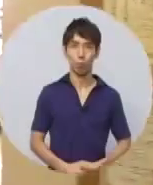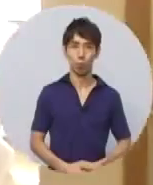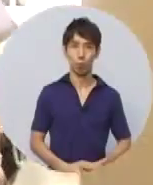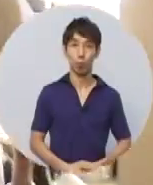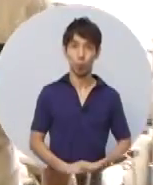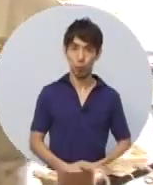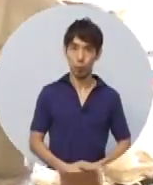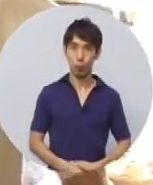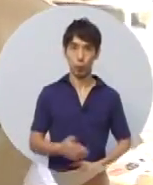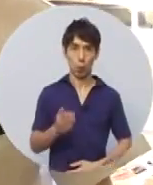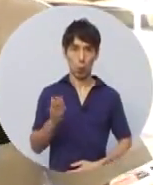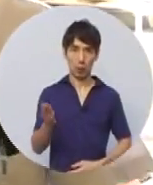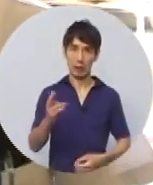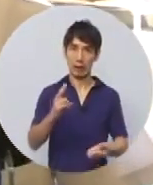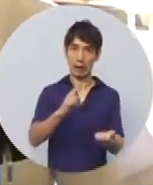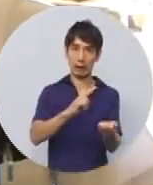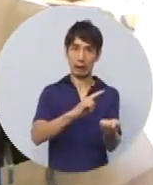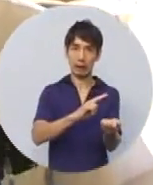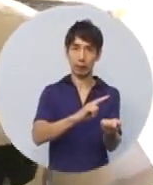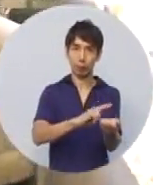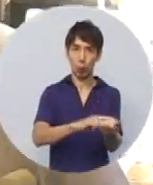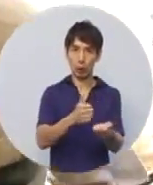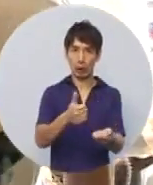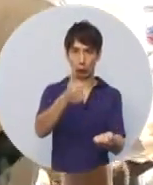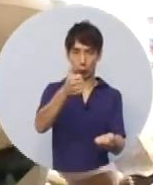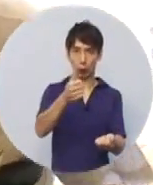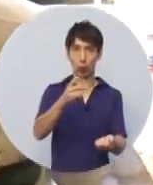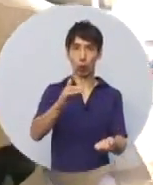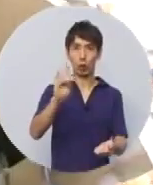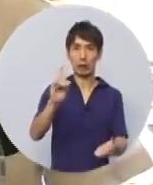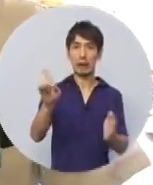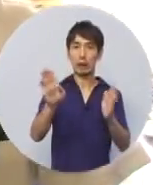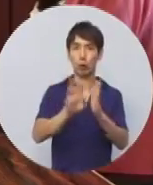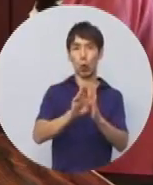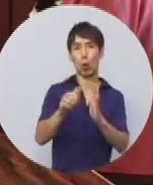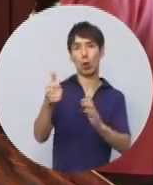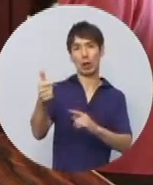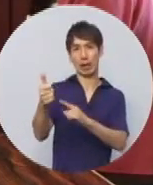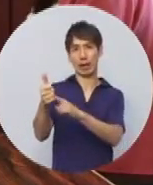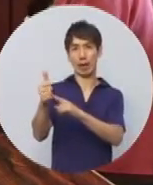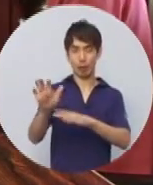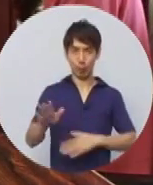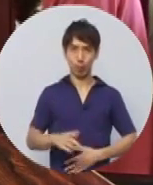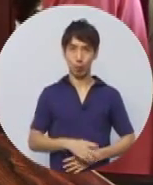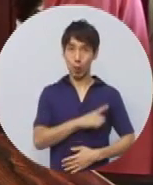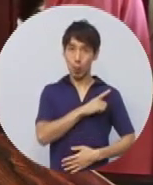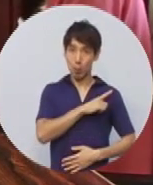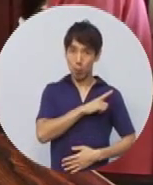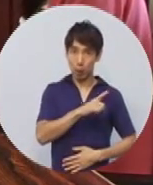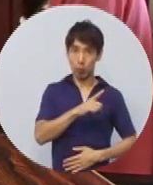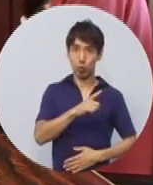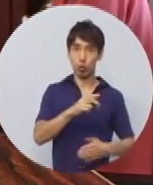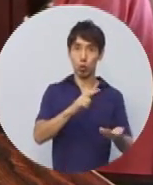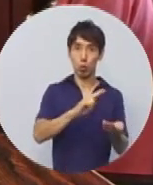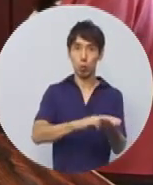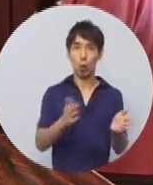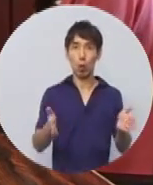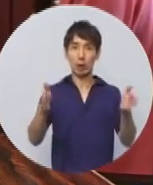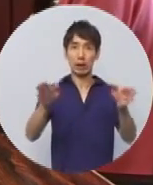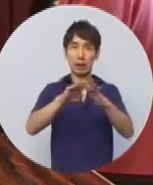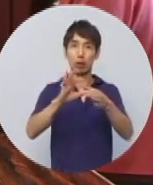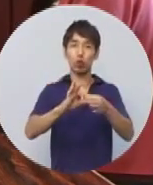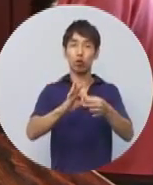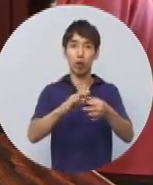こちらが病院長の木戸先生です。 早速ですが、病院のことについてお伺いしたいんです